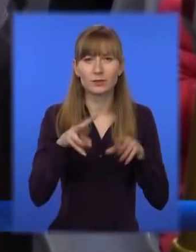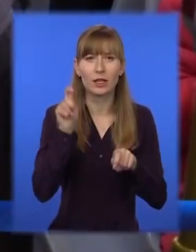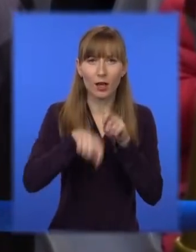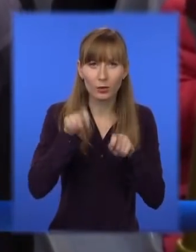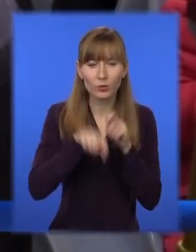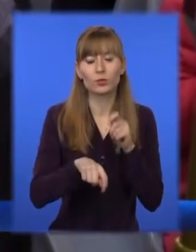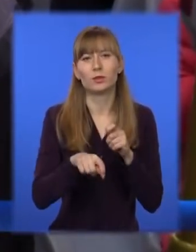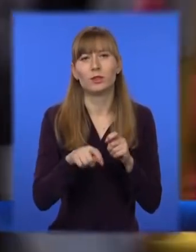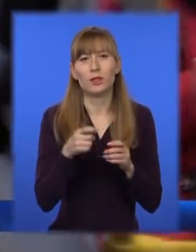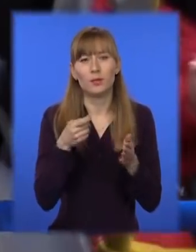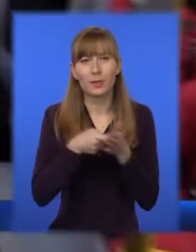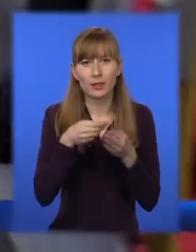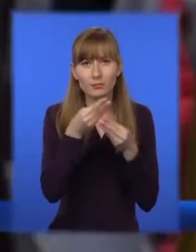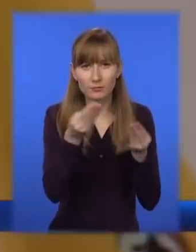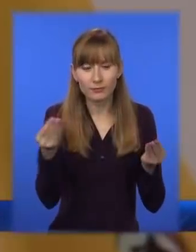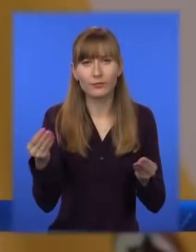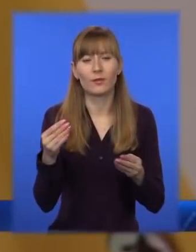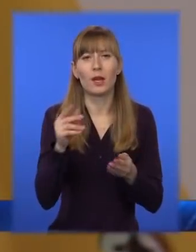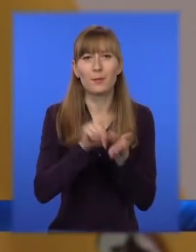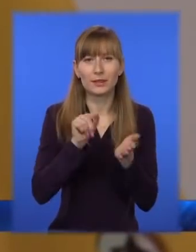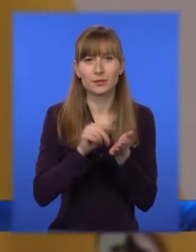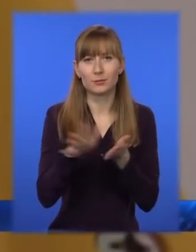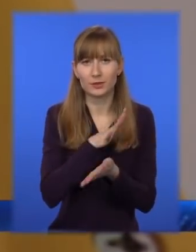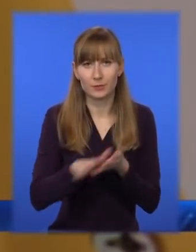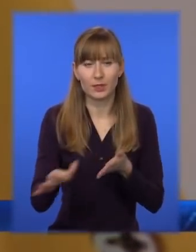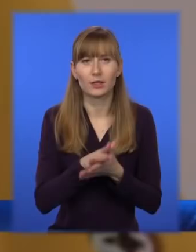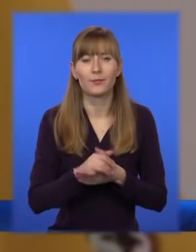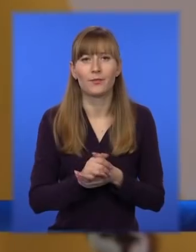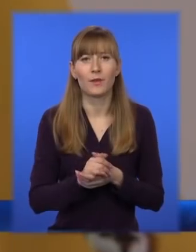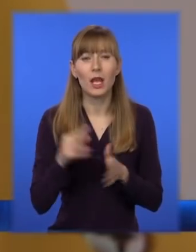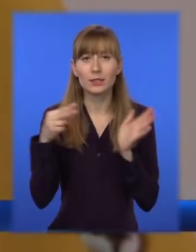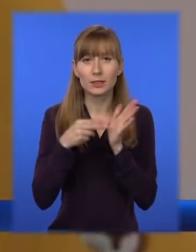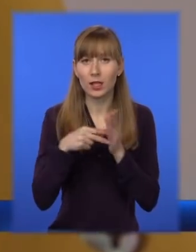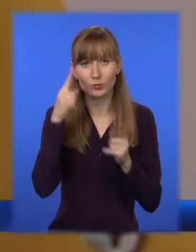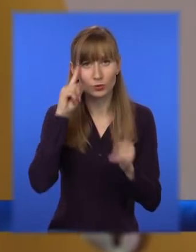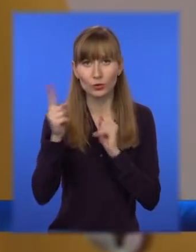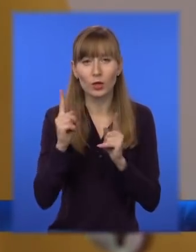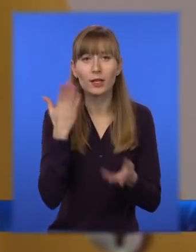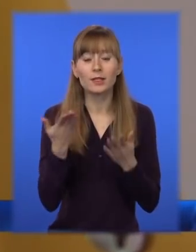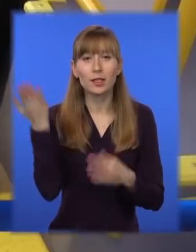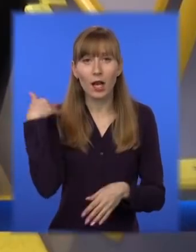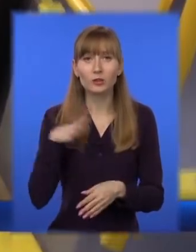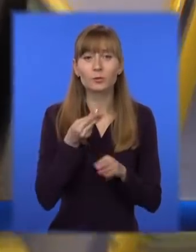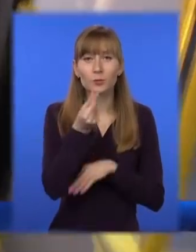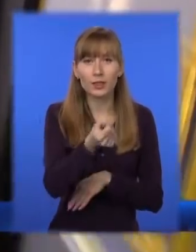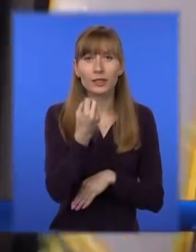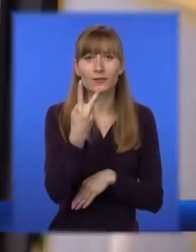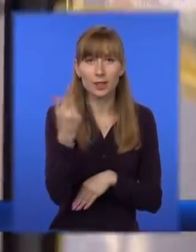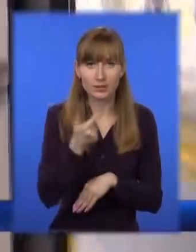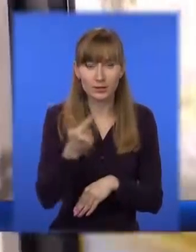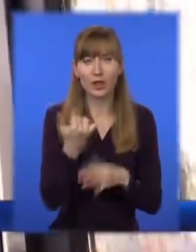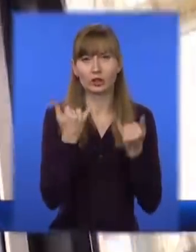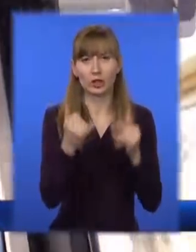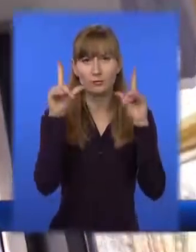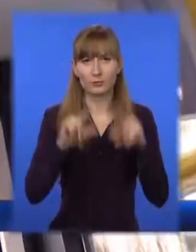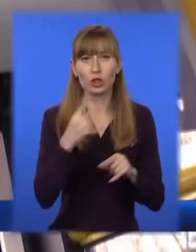кондуктори, квитки та пільги для усіх пенсіонерів. Ціна взагалі шокує. Якщо раніше містяни платили 12 гривень, то відтепер